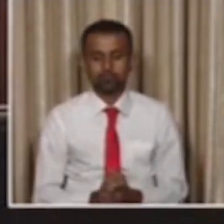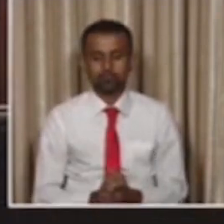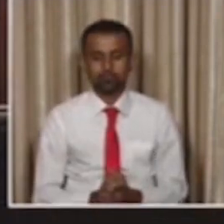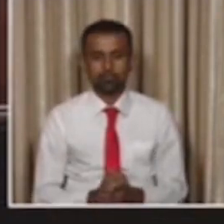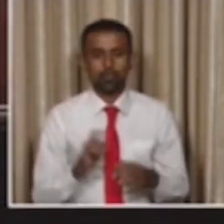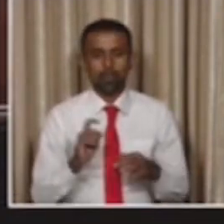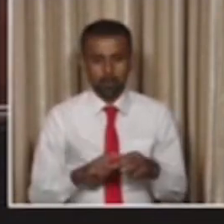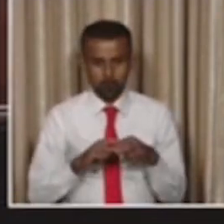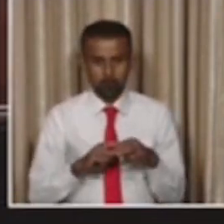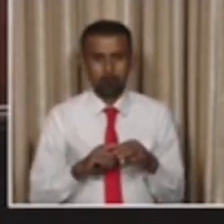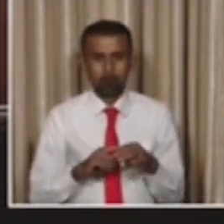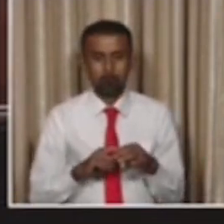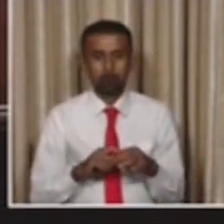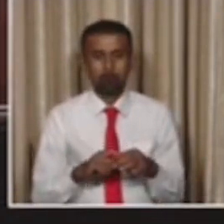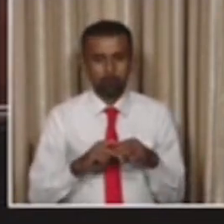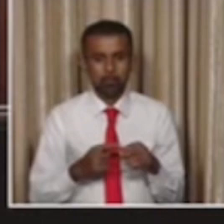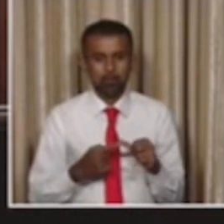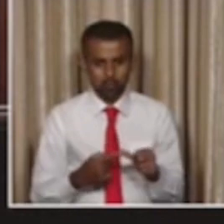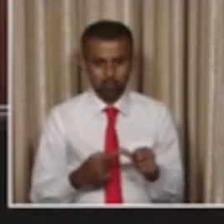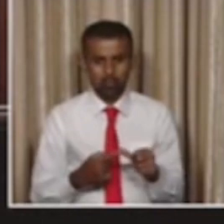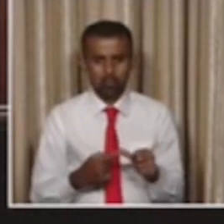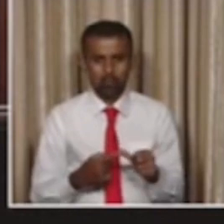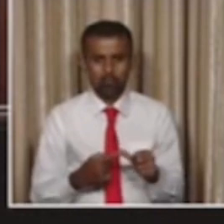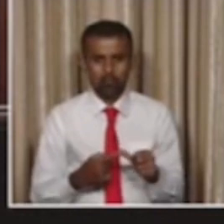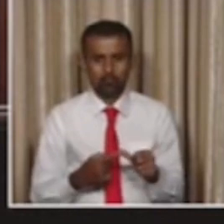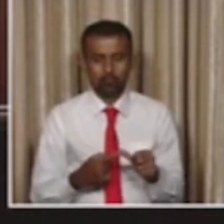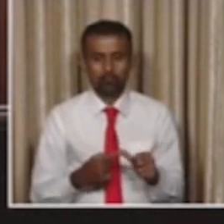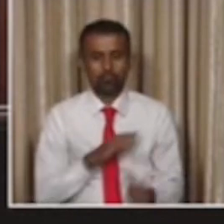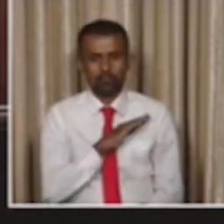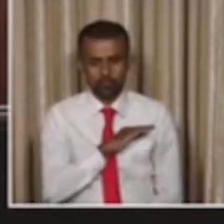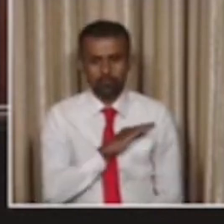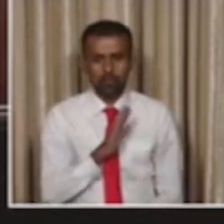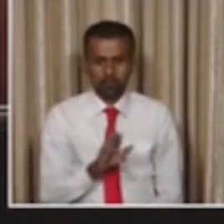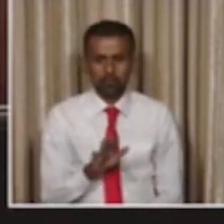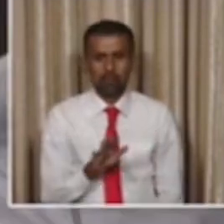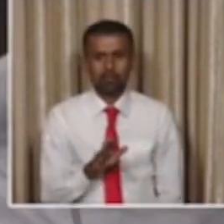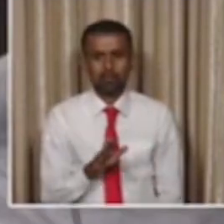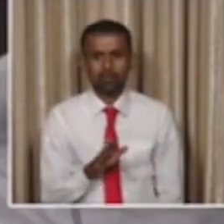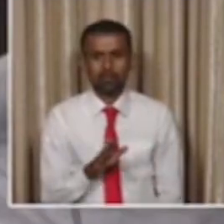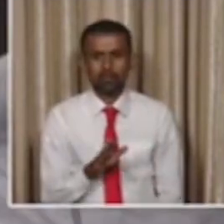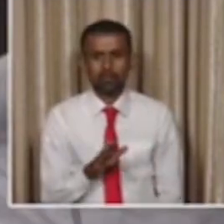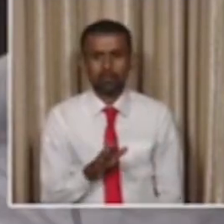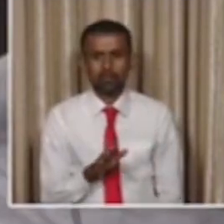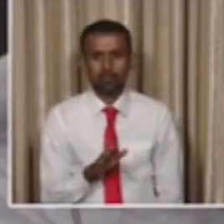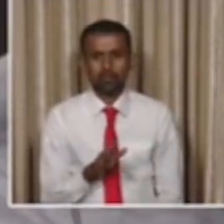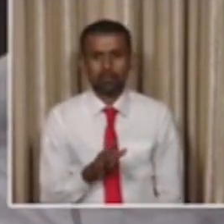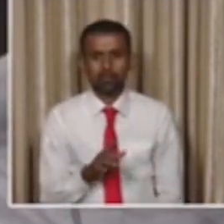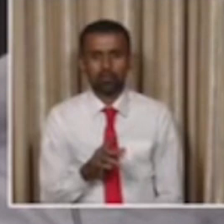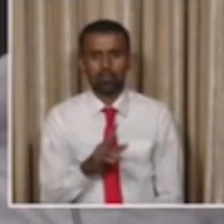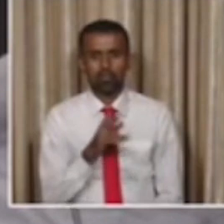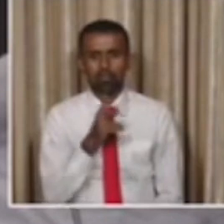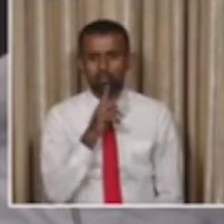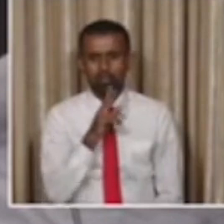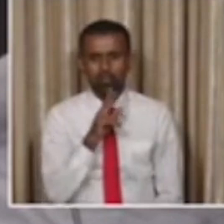ප්‍රශ්නයට තමයි ප්‍රශ්නයට උත්තරයක් ඕනනම් ඉවසීමෙන් ඉන්න. අගමැතිතුමාට උත්තර ගන්න නිකන් කියවන්න මාන කියවන්න